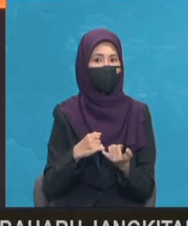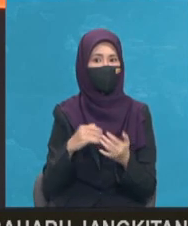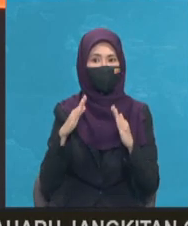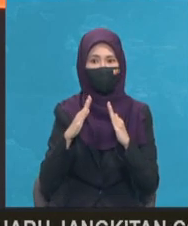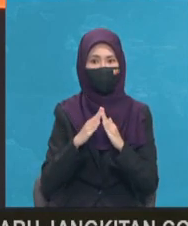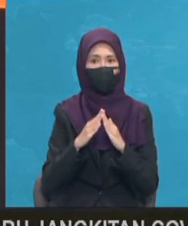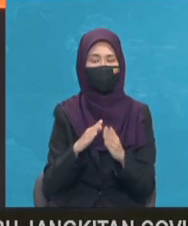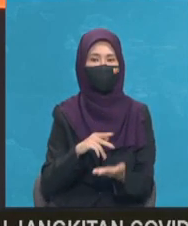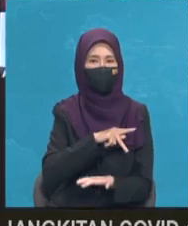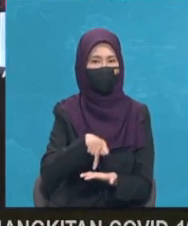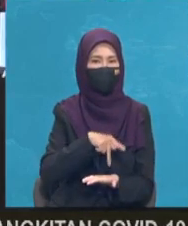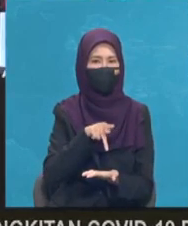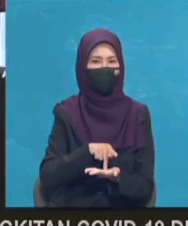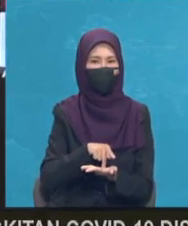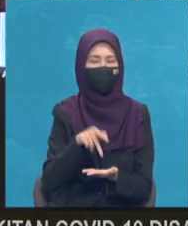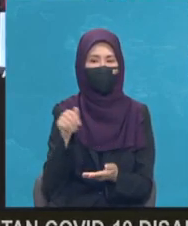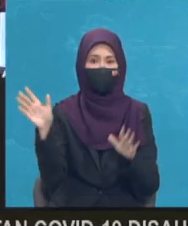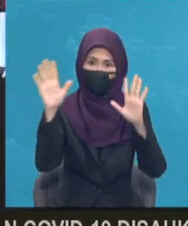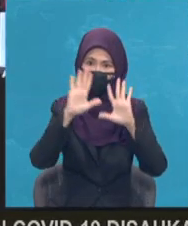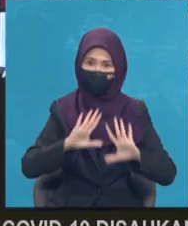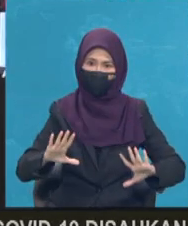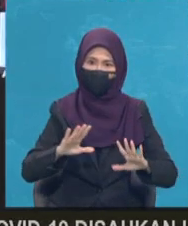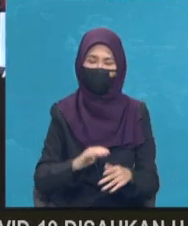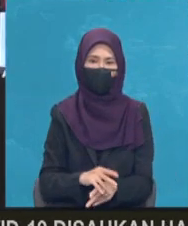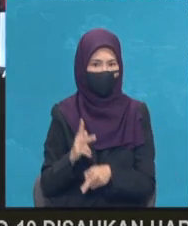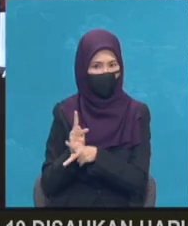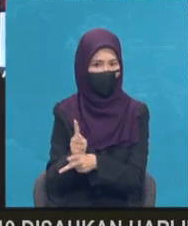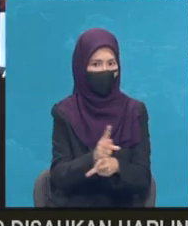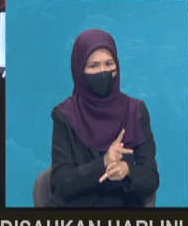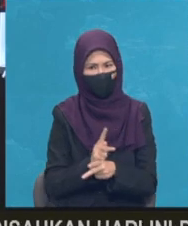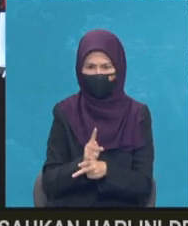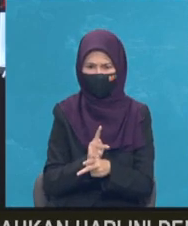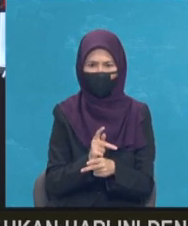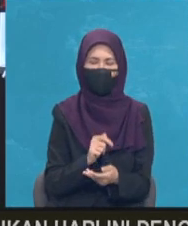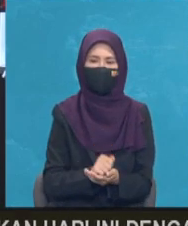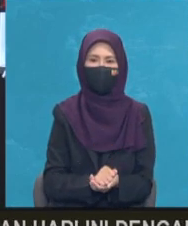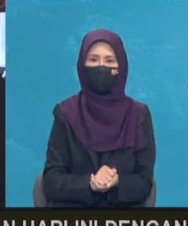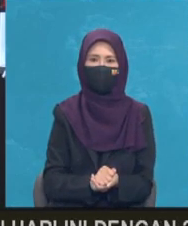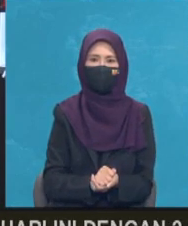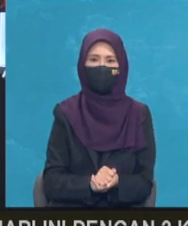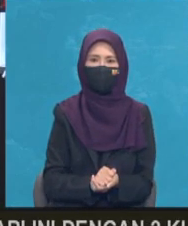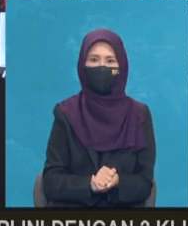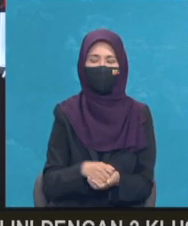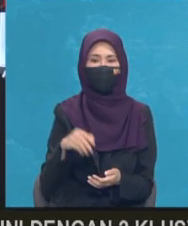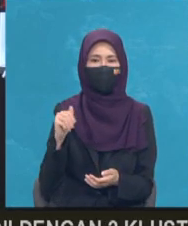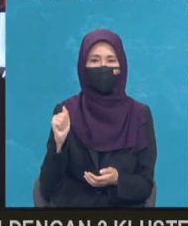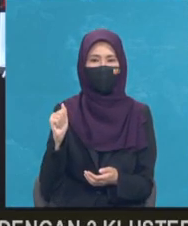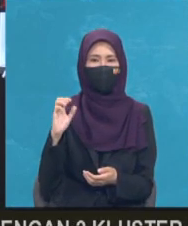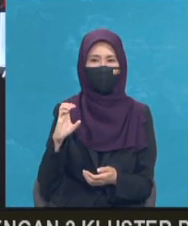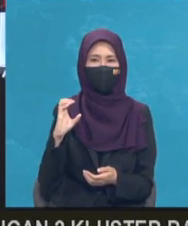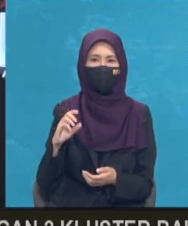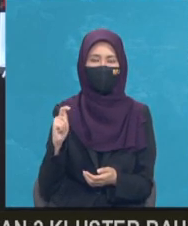pusat penyelesaian bagi kawalan pencemaran Cirebon jumpa dan VCD svcd